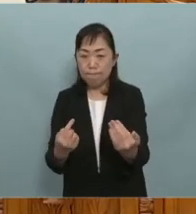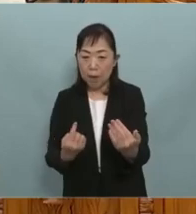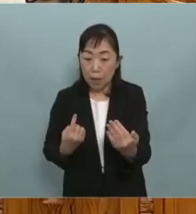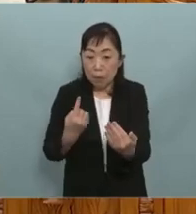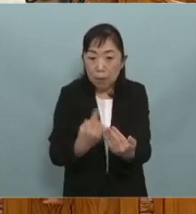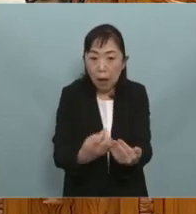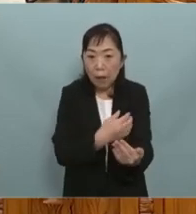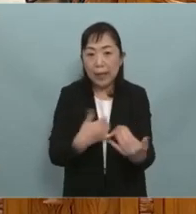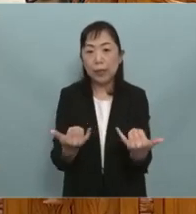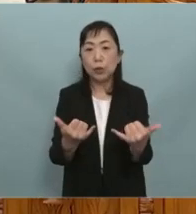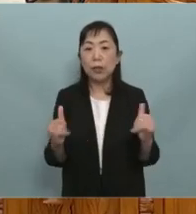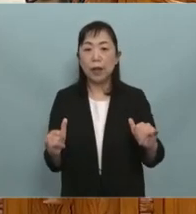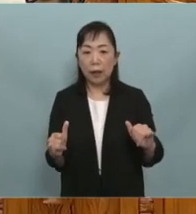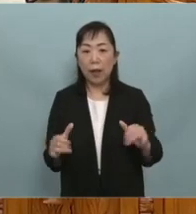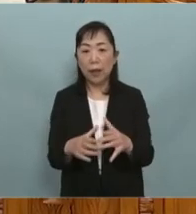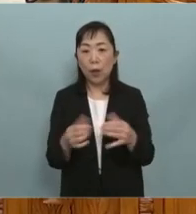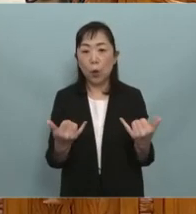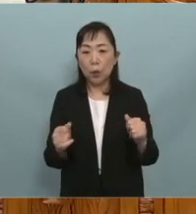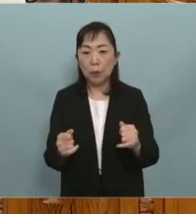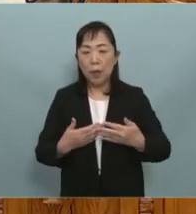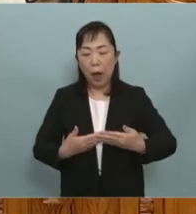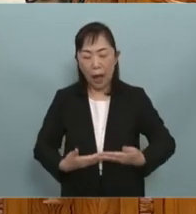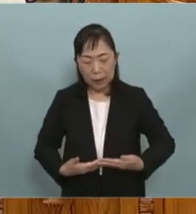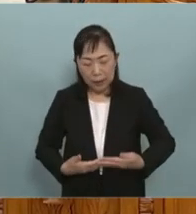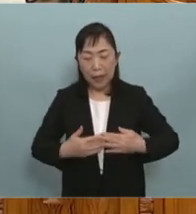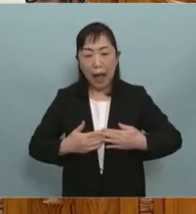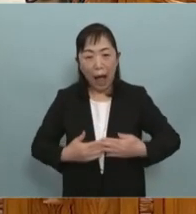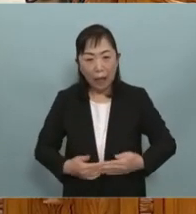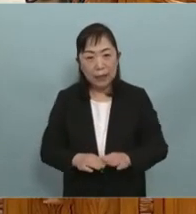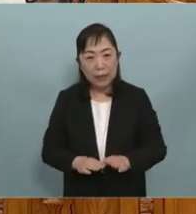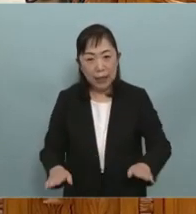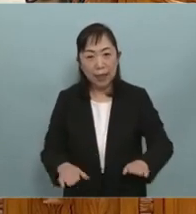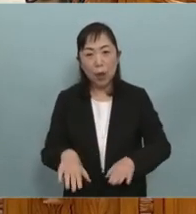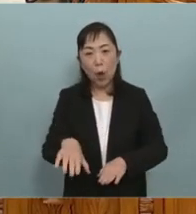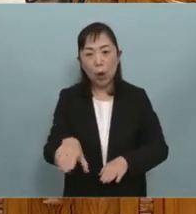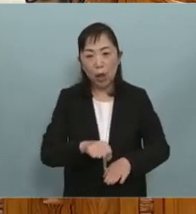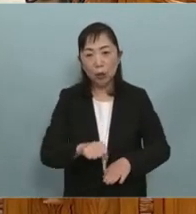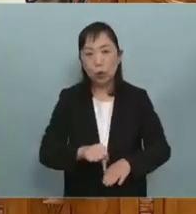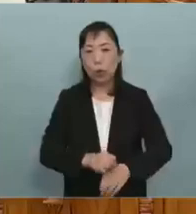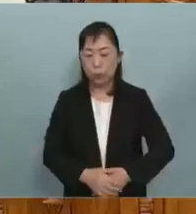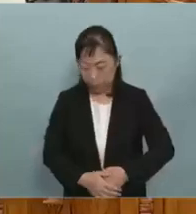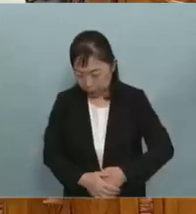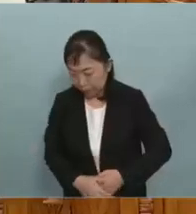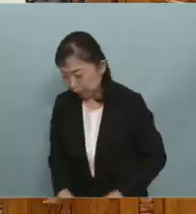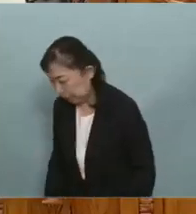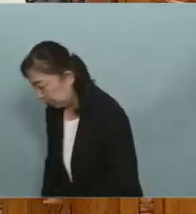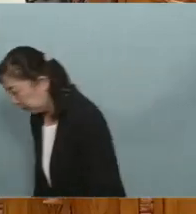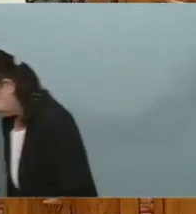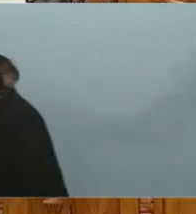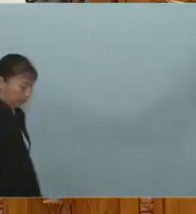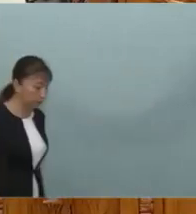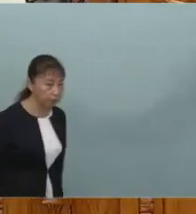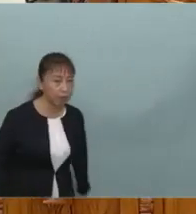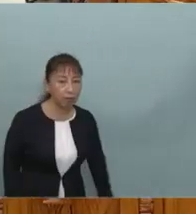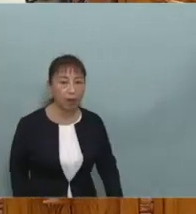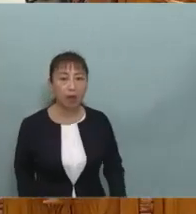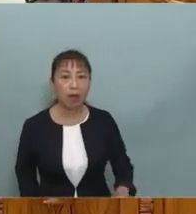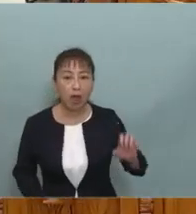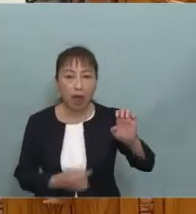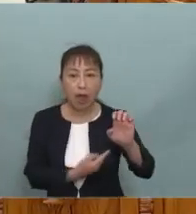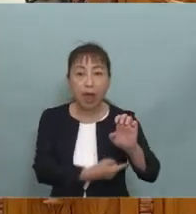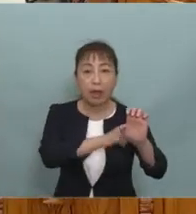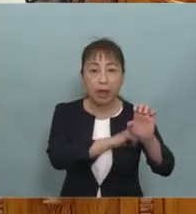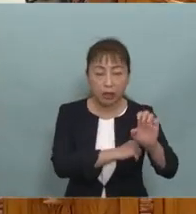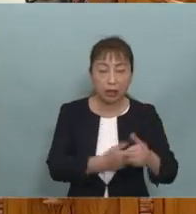の実な国民の安心安全の確保を走としますエネルギーの安定的な